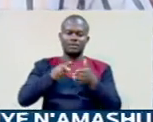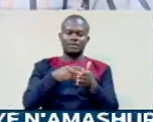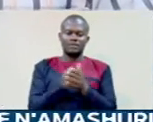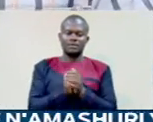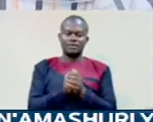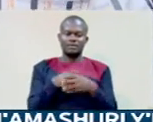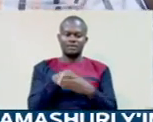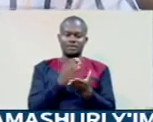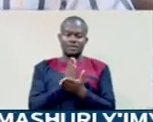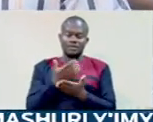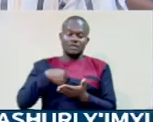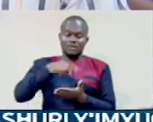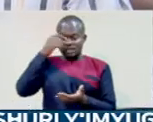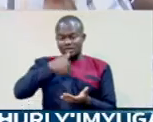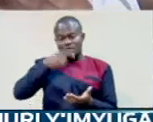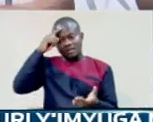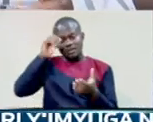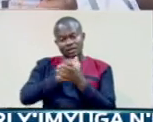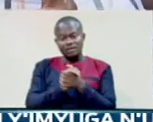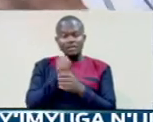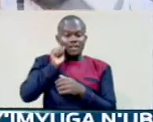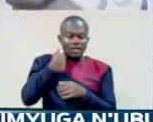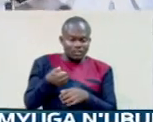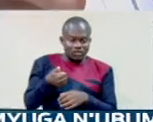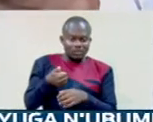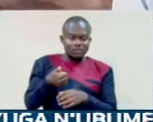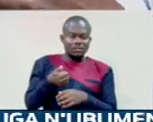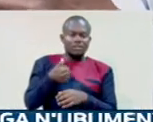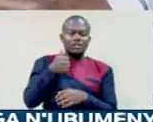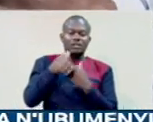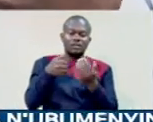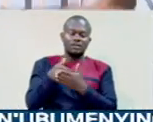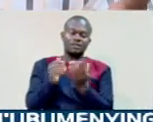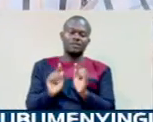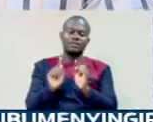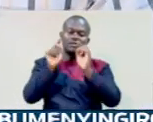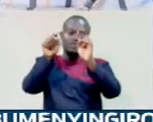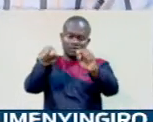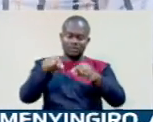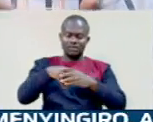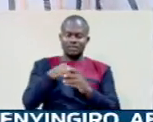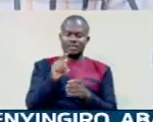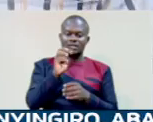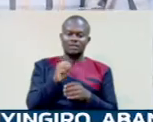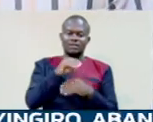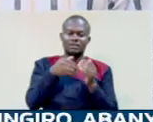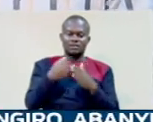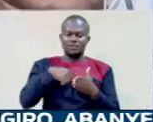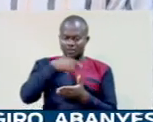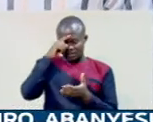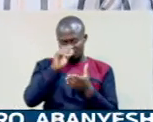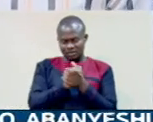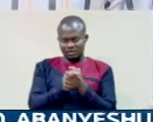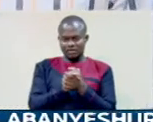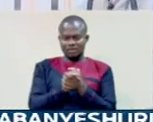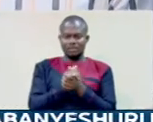Mu byukuri dufite ibyiringiro yuko ejo hari abazajya biriya birometero nize neza